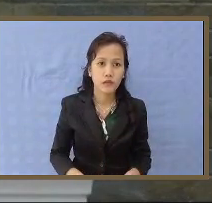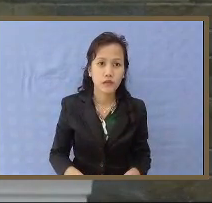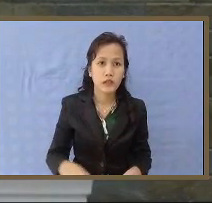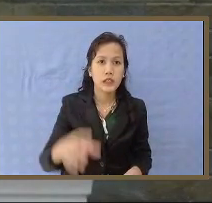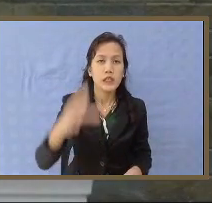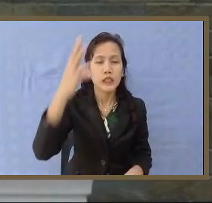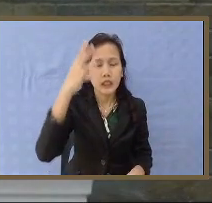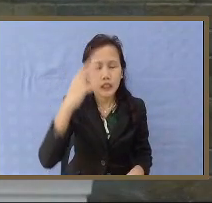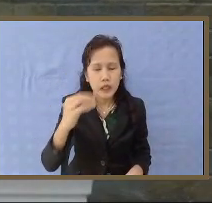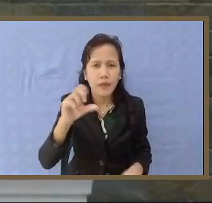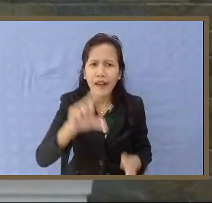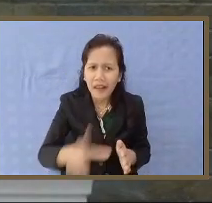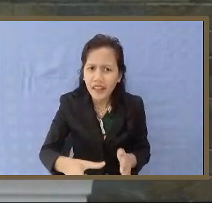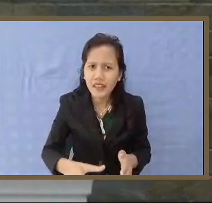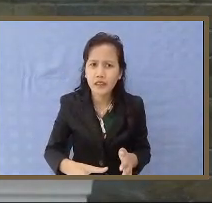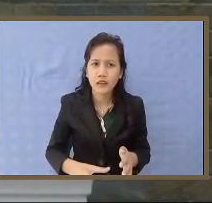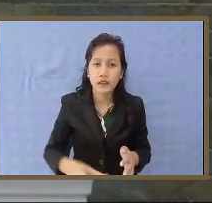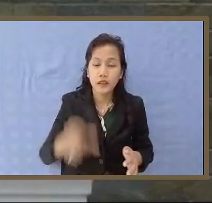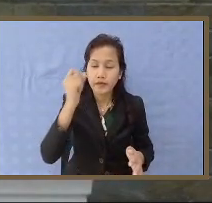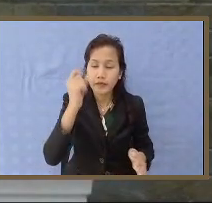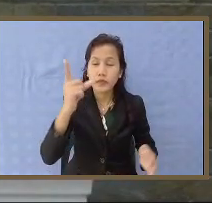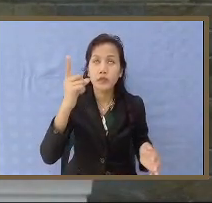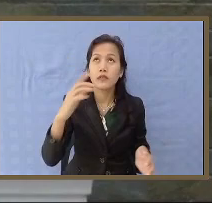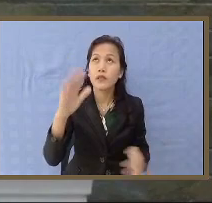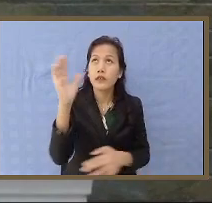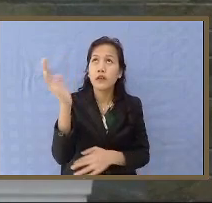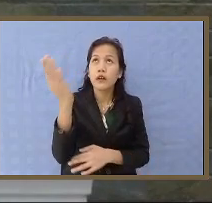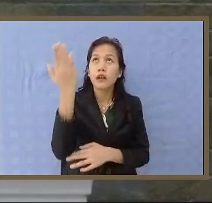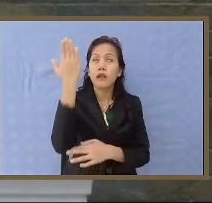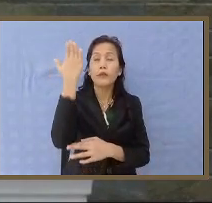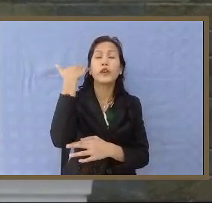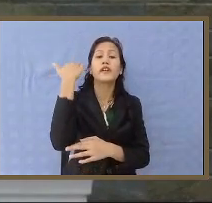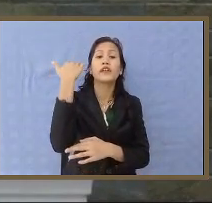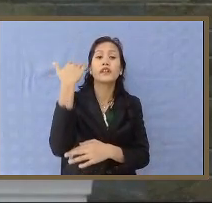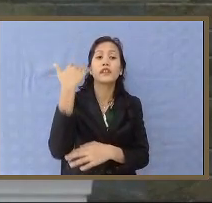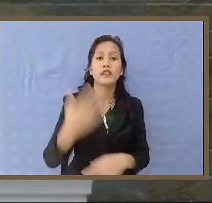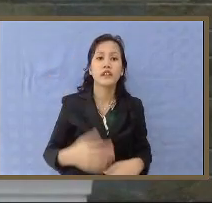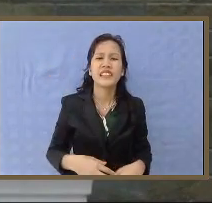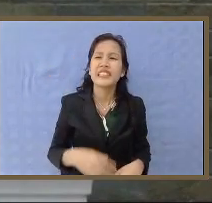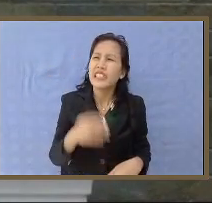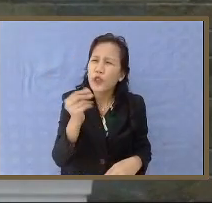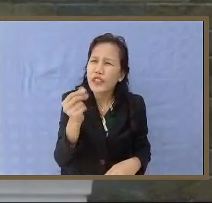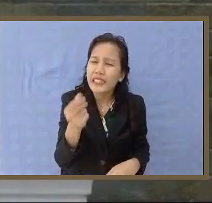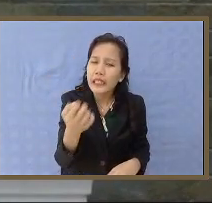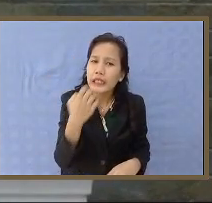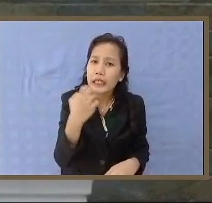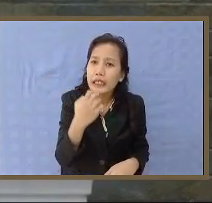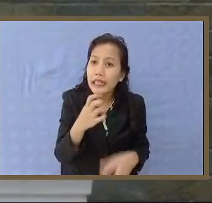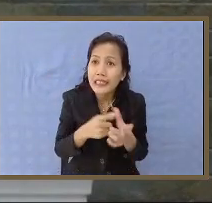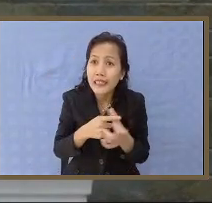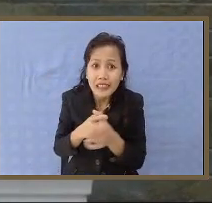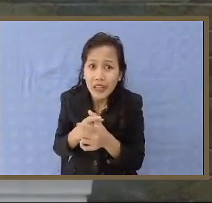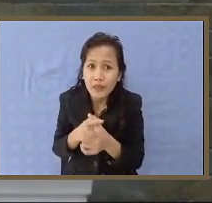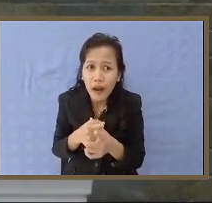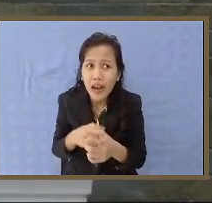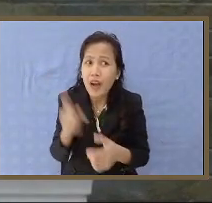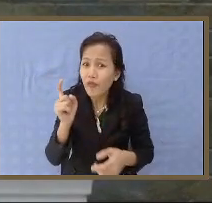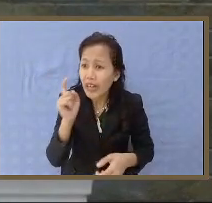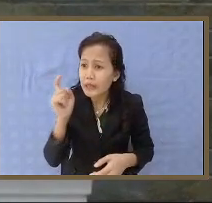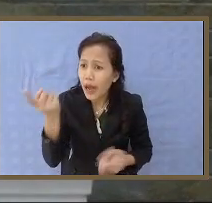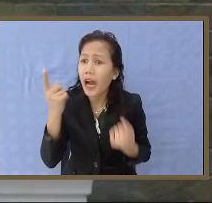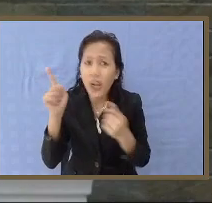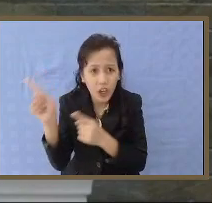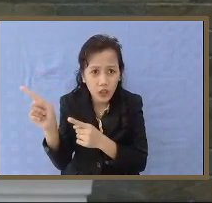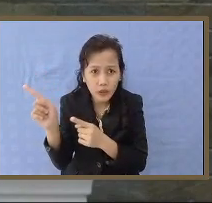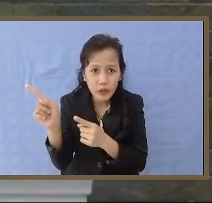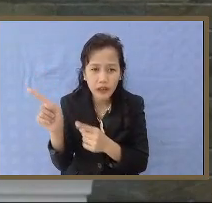gumigising, kunti-kunti na lang kung kumain dahil sa nagmamadali. Do you understand that? Now, here is the thing, mga kapatid. Pakinggan nyo